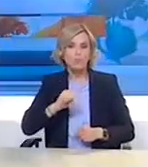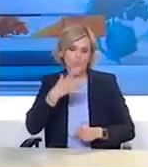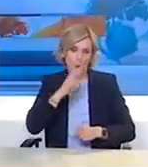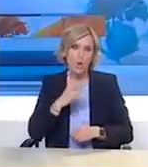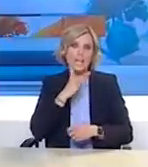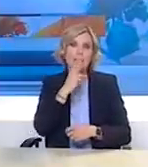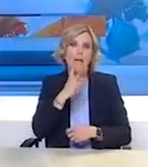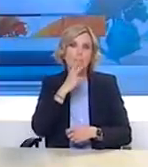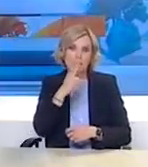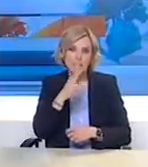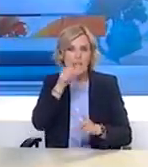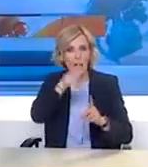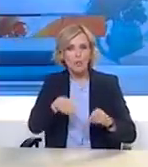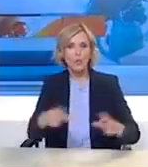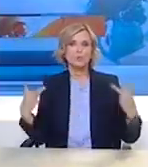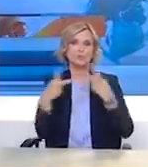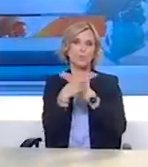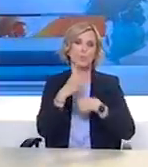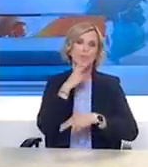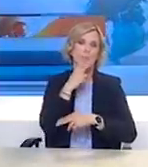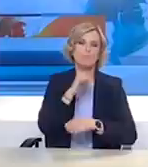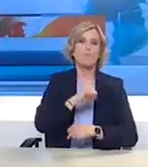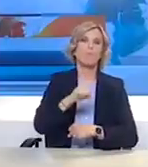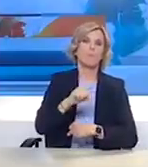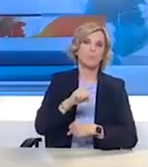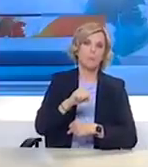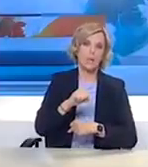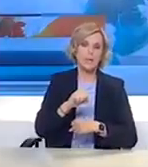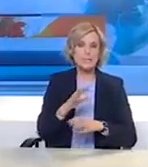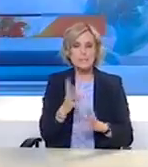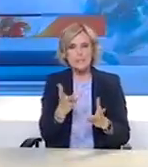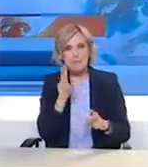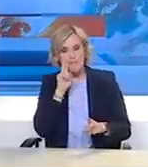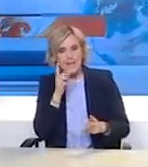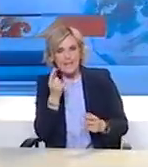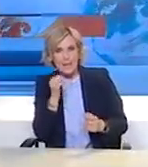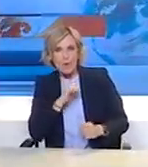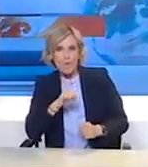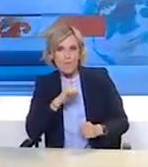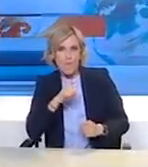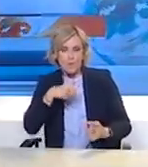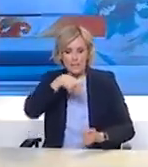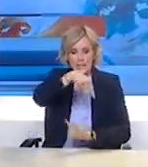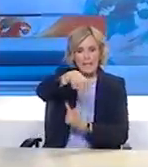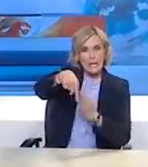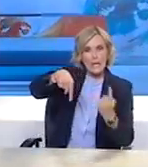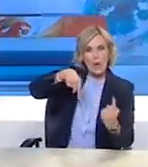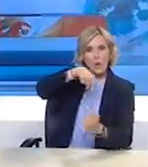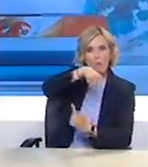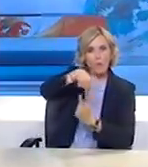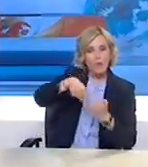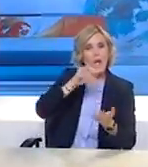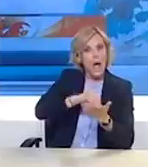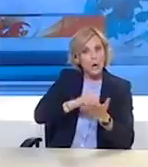ιό ή δεν μετακινούνται όσο μετακινούνταν και ότι το ότι δεν συμμετέχει σε αυτή τη διαδικασία του φοβερής κυκλοφορίας και της έντασης ακόμα